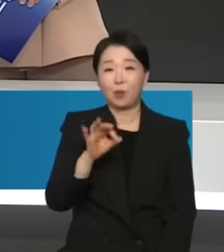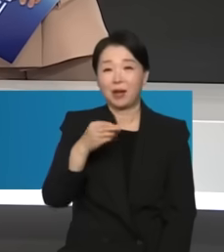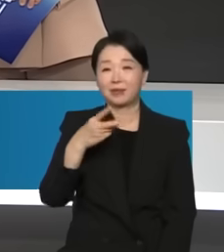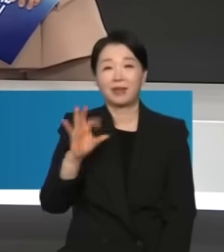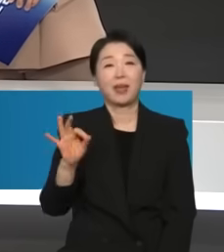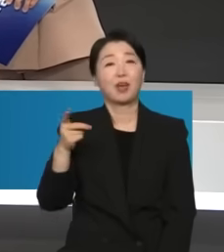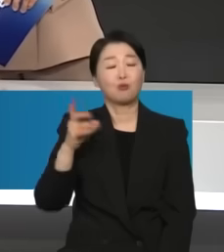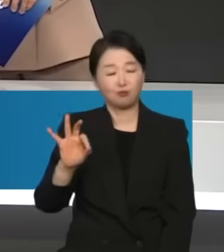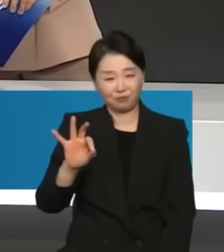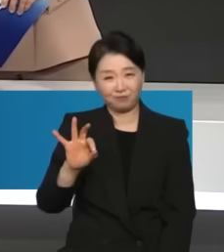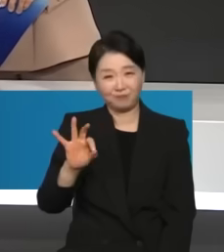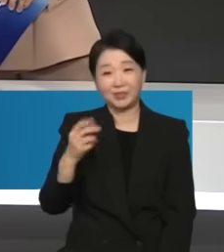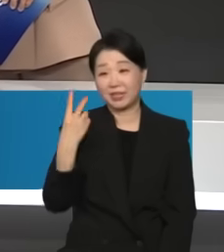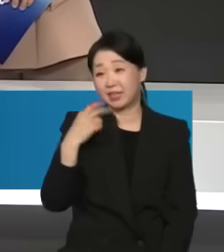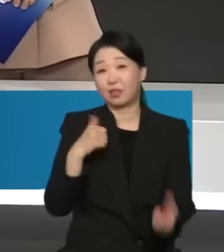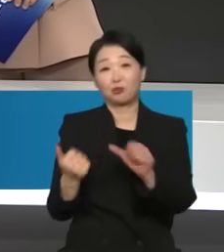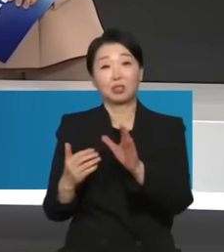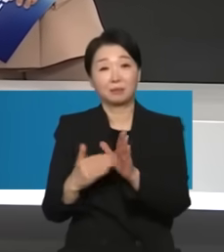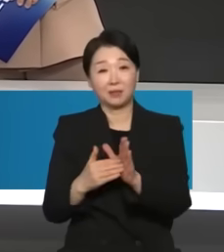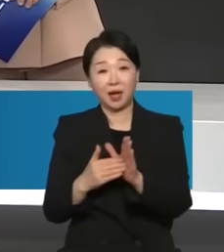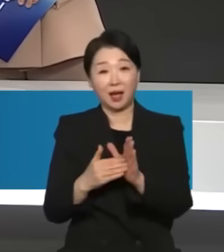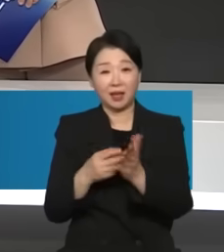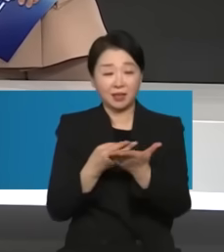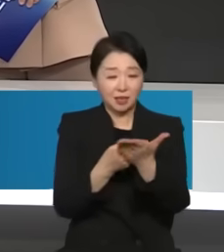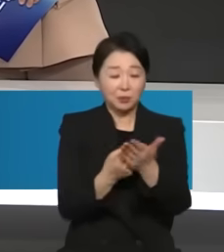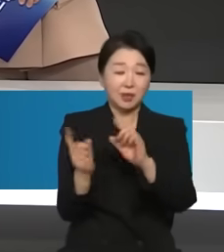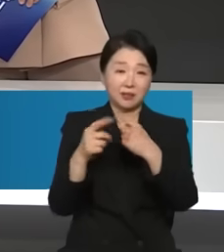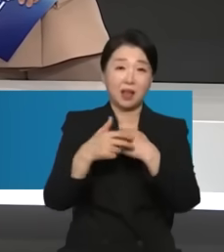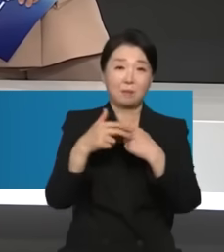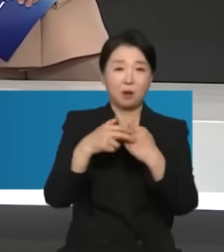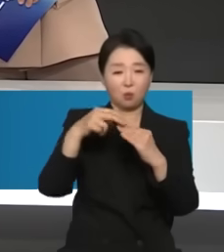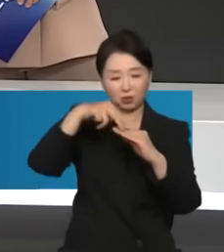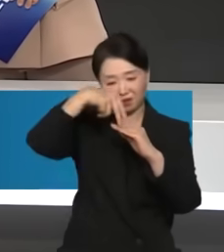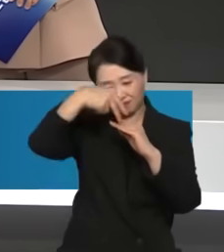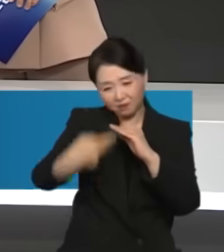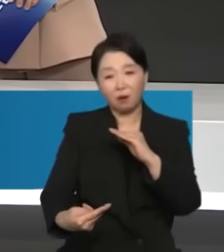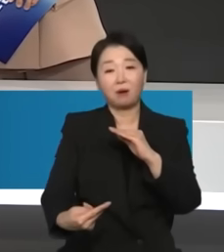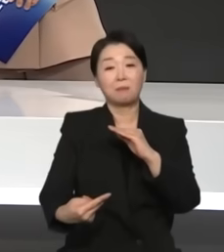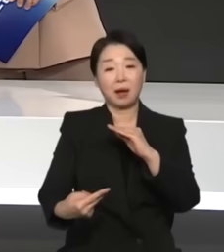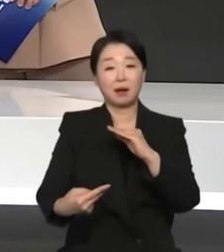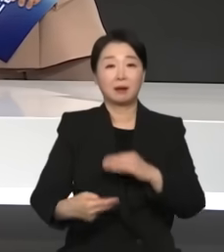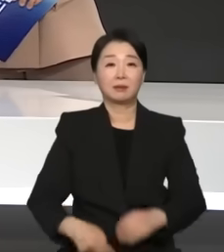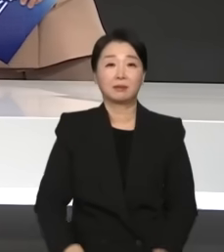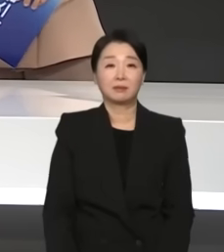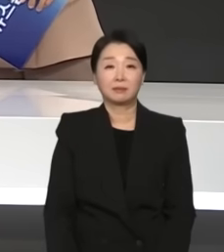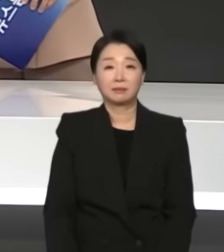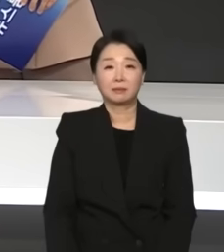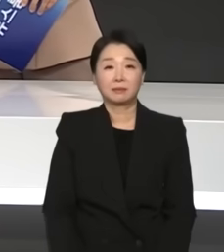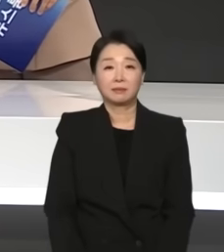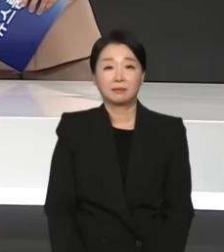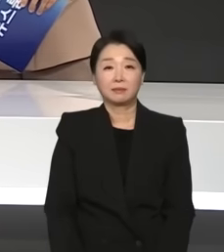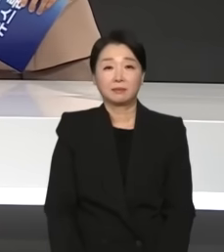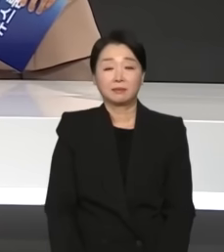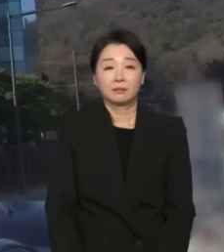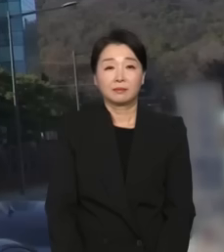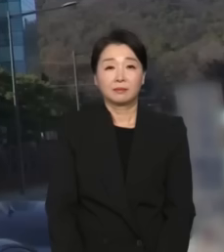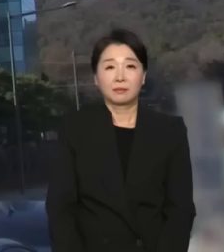것으로 알려졌습니다. 이번에 했던 재활병원 옥상에서 떨어진 것으로 파악되고 있습니다. 김지은 기자입니다.